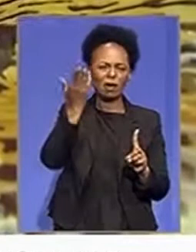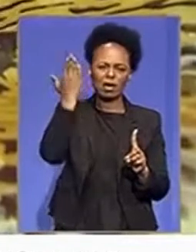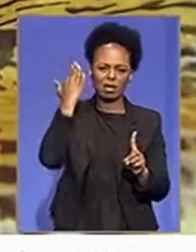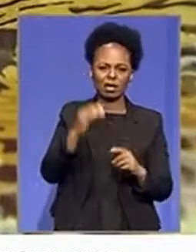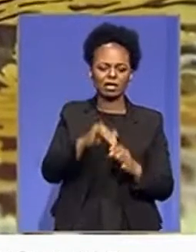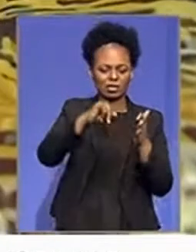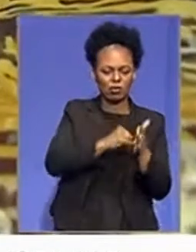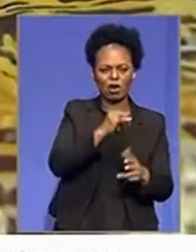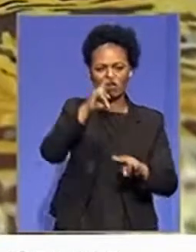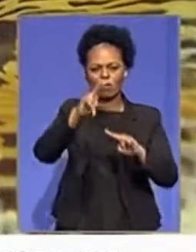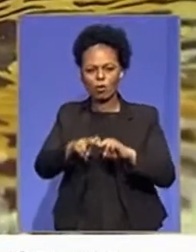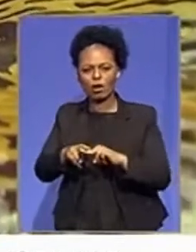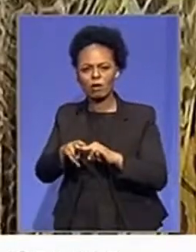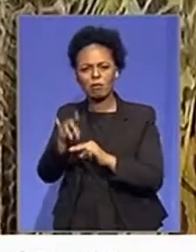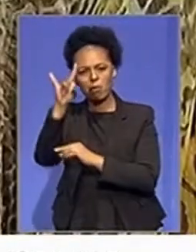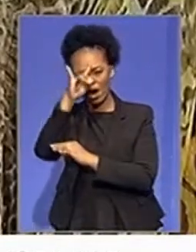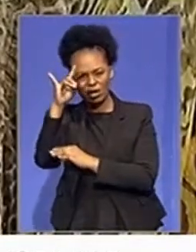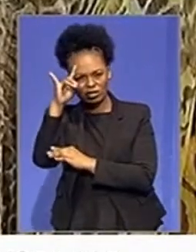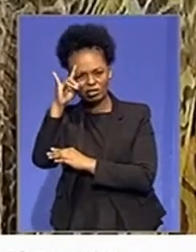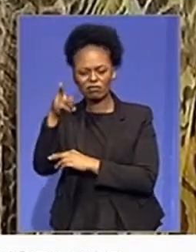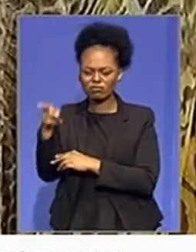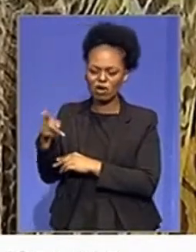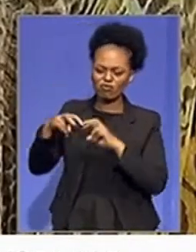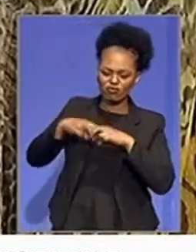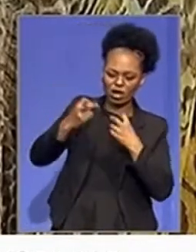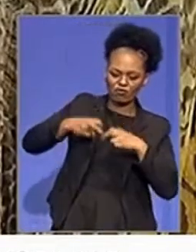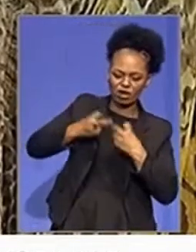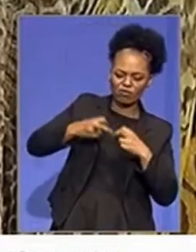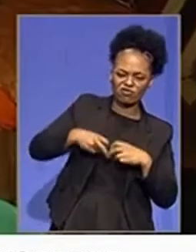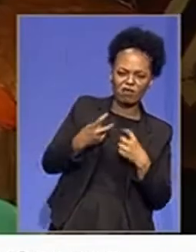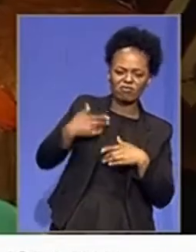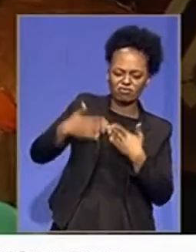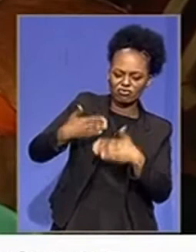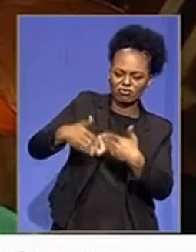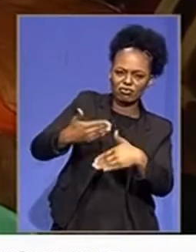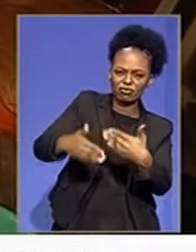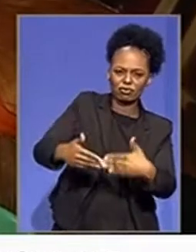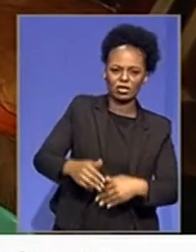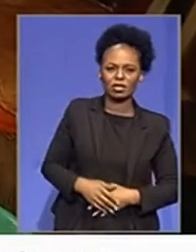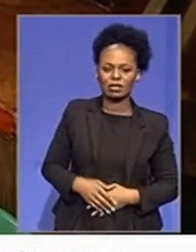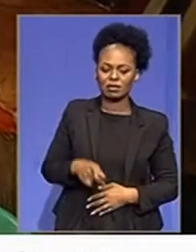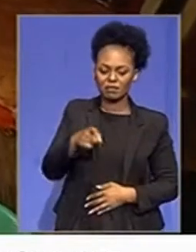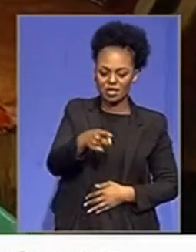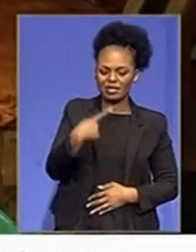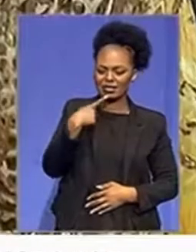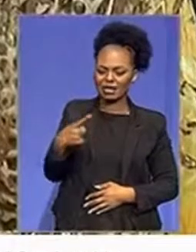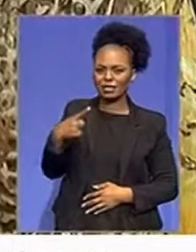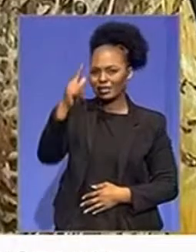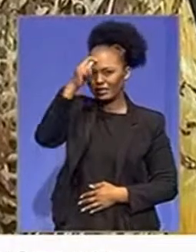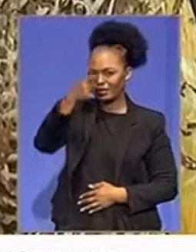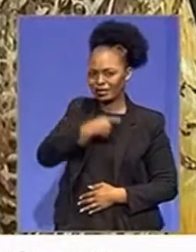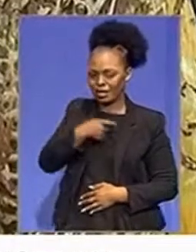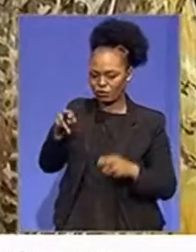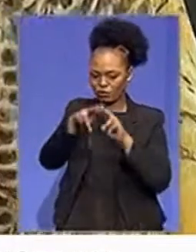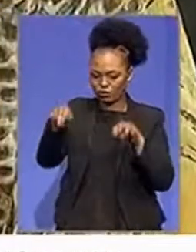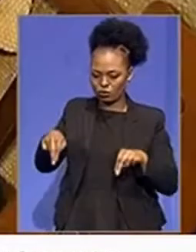March. Antsa e tsona ntho. motsofe wo wa mengwaga e masometshela o re morwagwe o robala ka moreng ye Le ka go bala ke